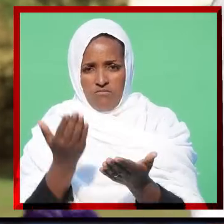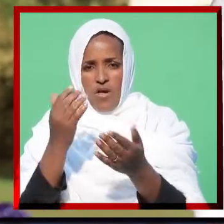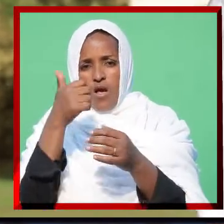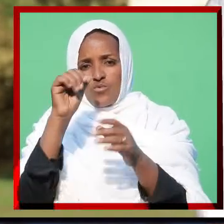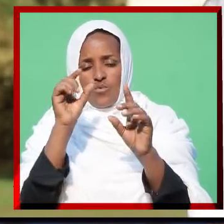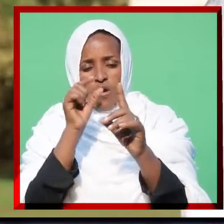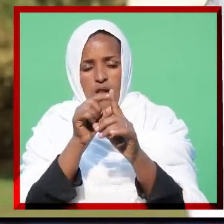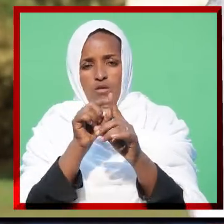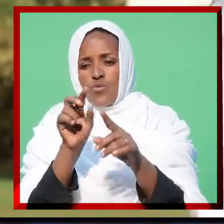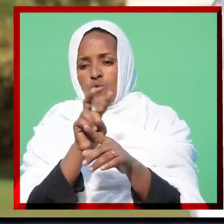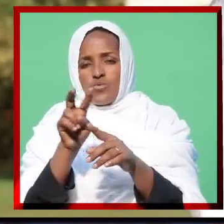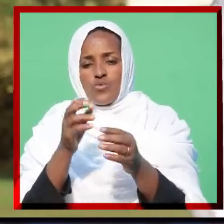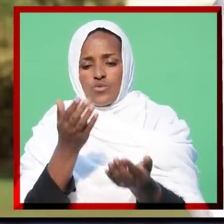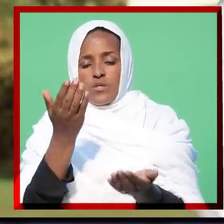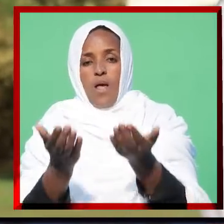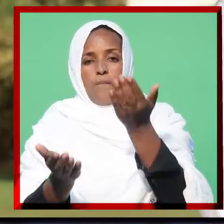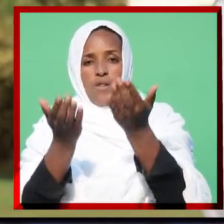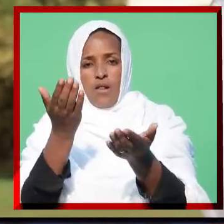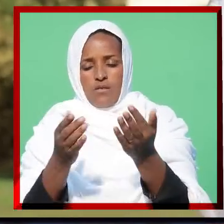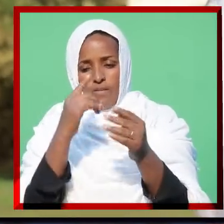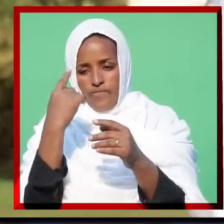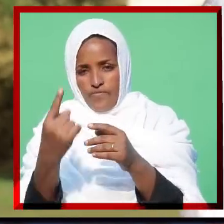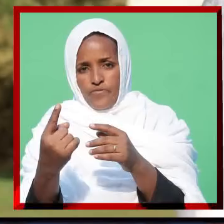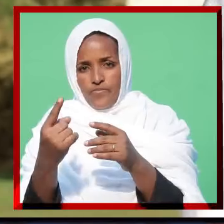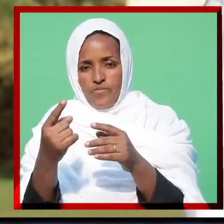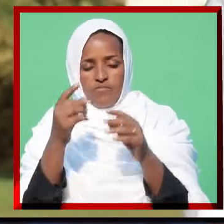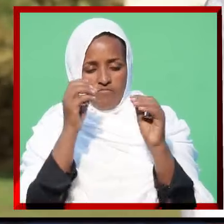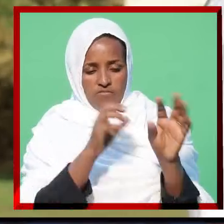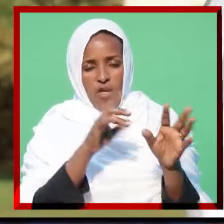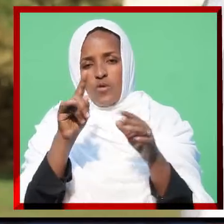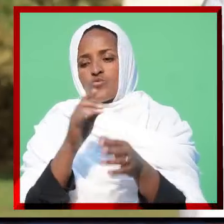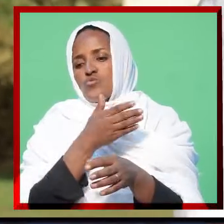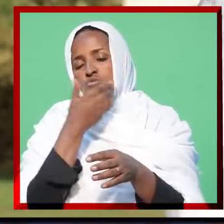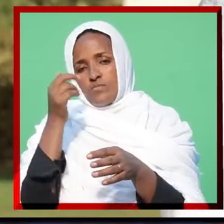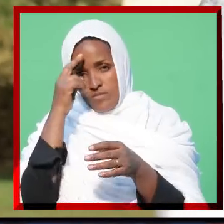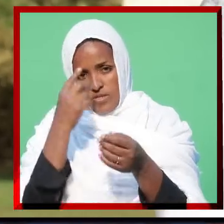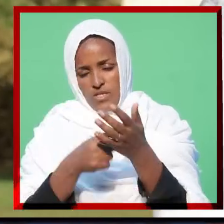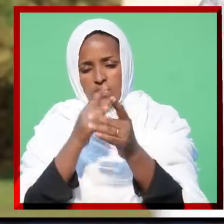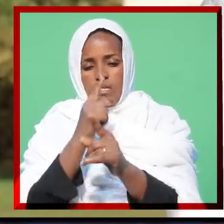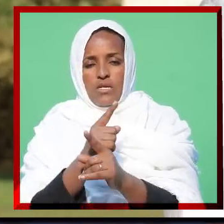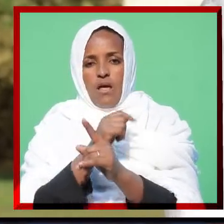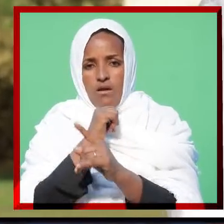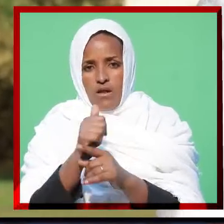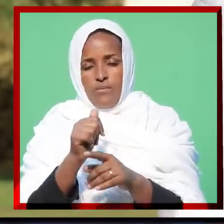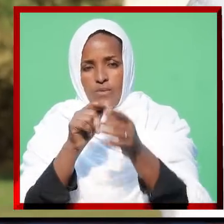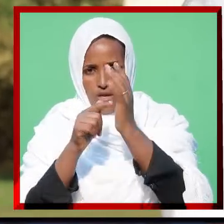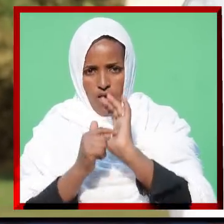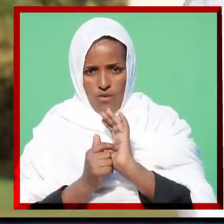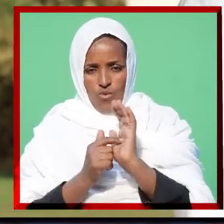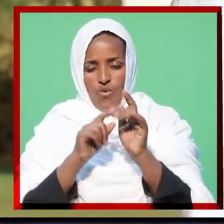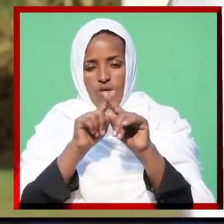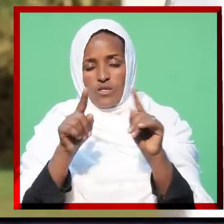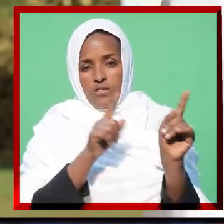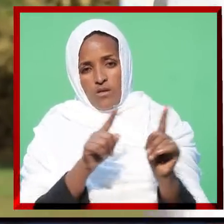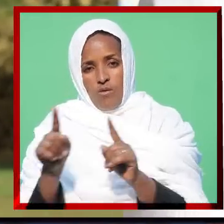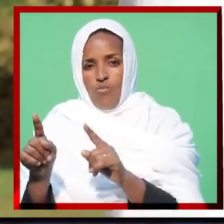ከአስርቱ ቃላትን ሁለቱ ስላበላለጠ አንዱን የሚከፋ አንዱን የሚሻል ስላደረገ ትክክል አይደለም ነው ጥያቄያቸው። ግን